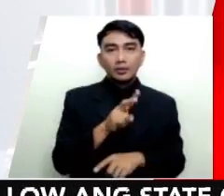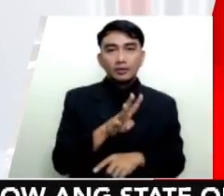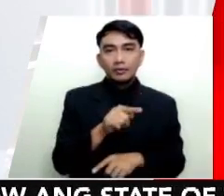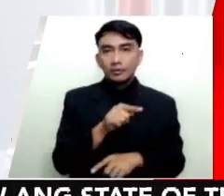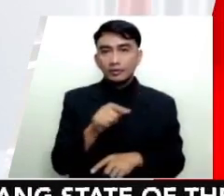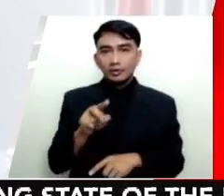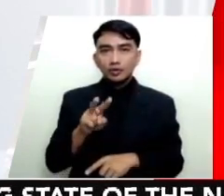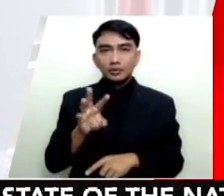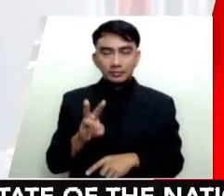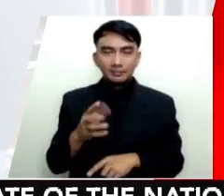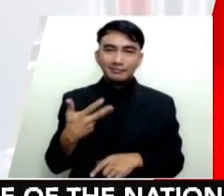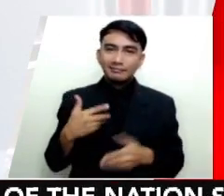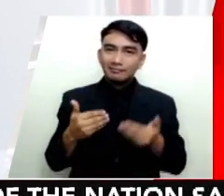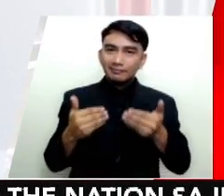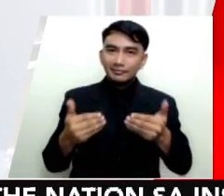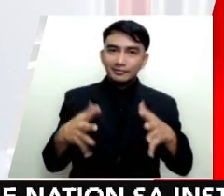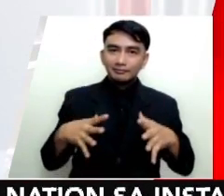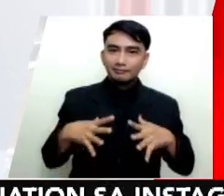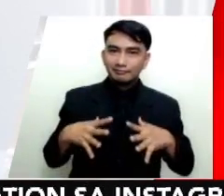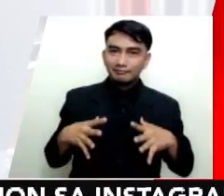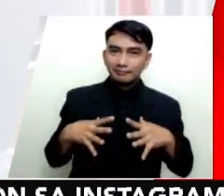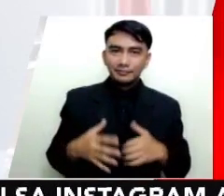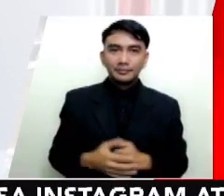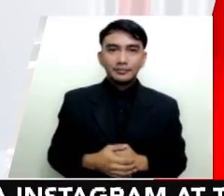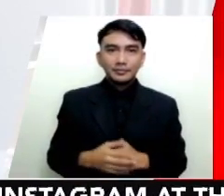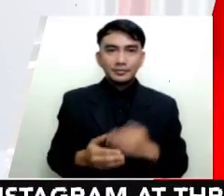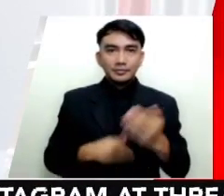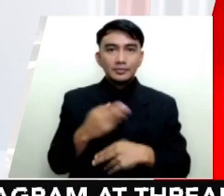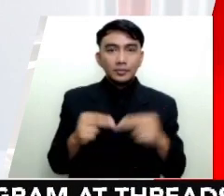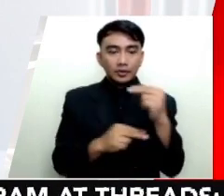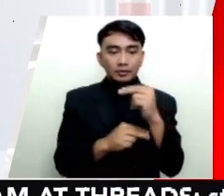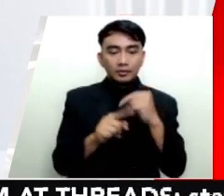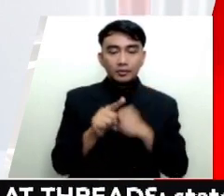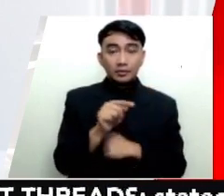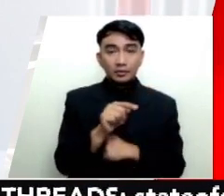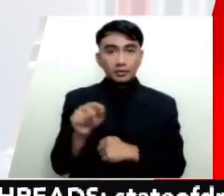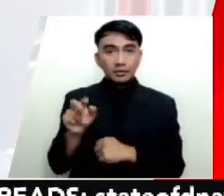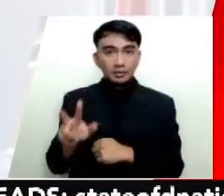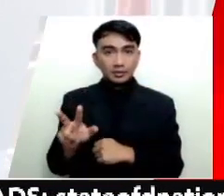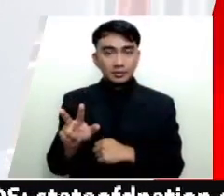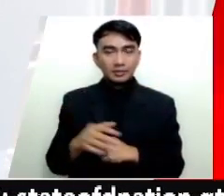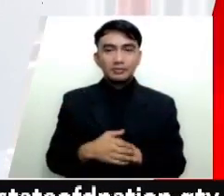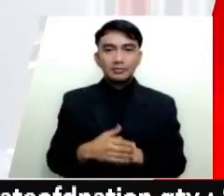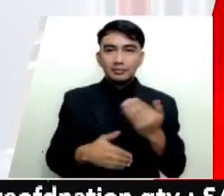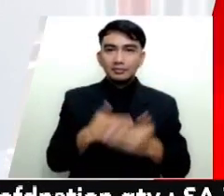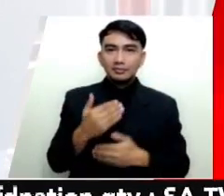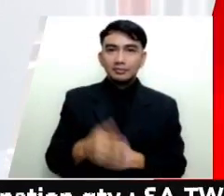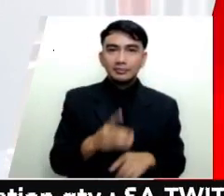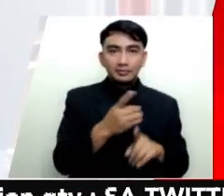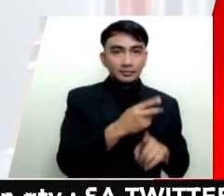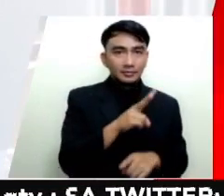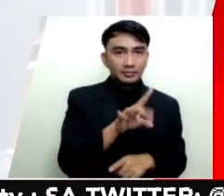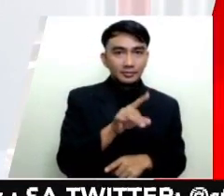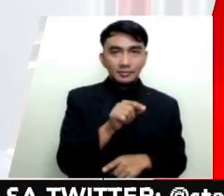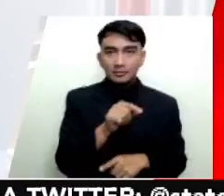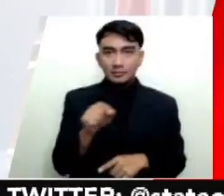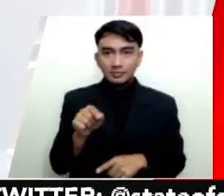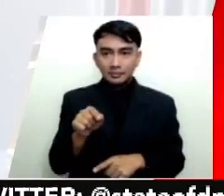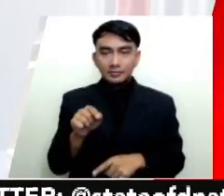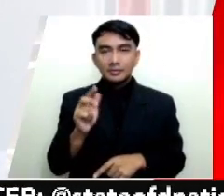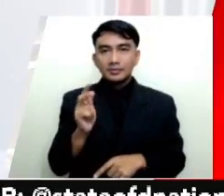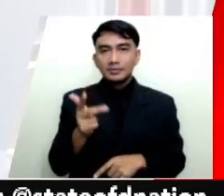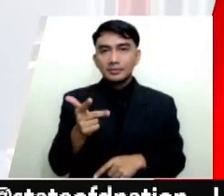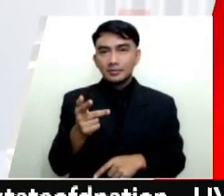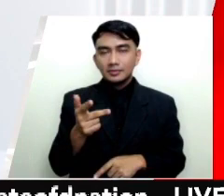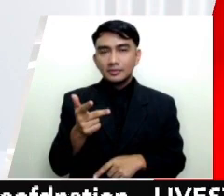26. Undas weekend na November 1 hanggang 3 at ang December 28 hanggang 31 para sa Rizal Day.